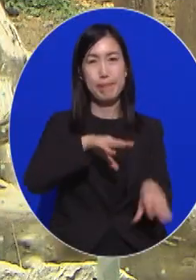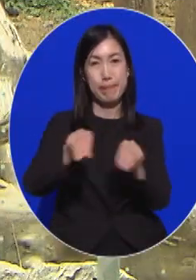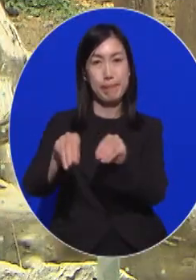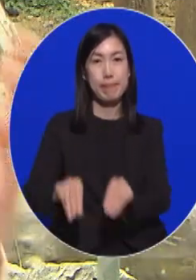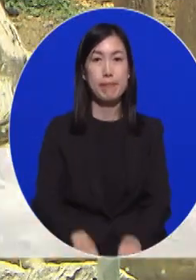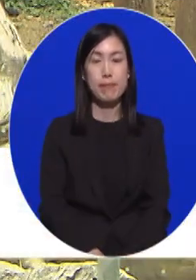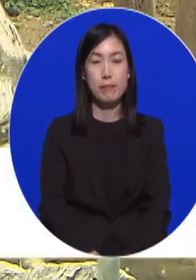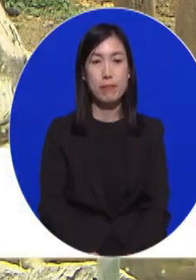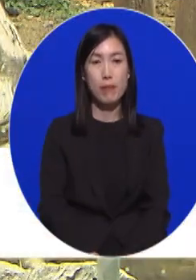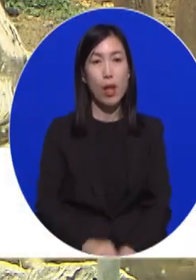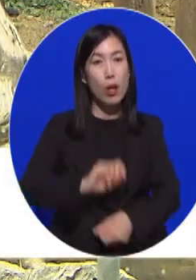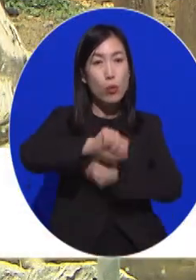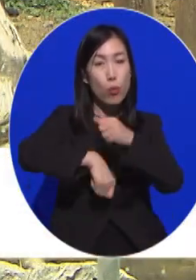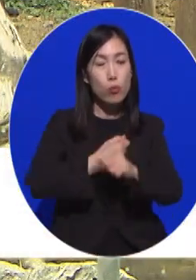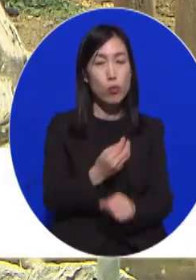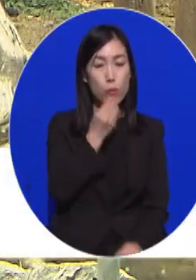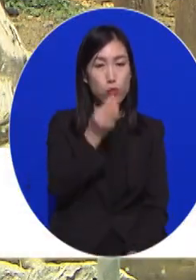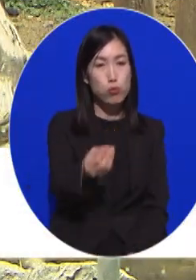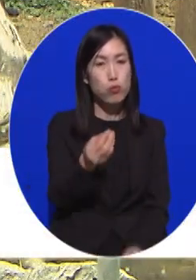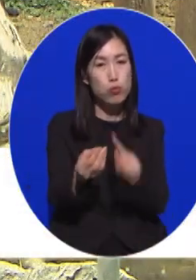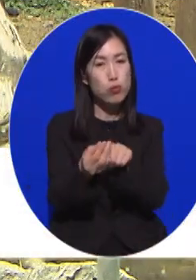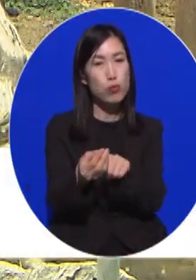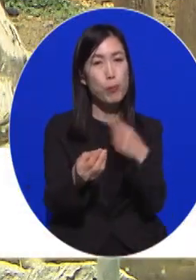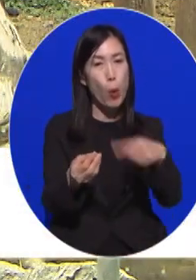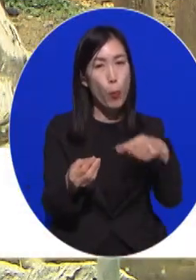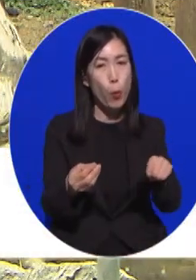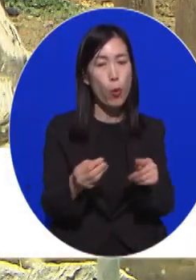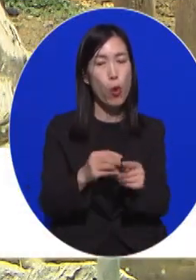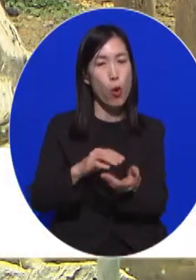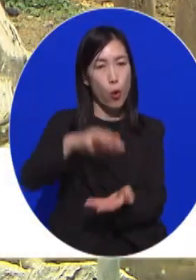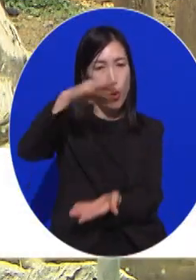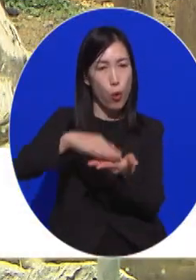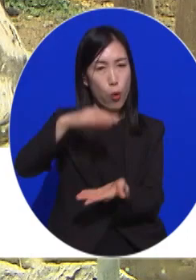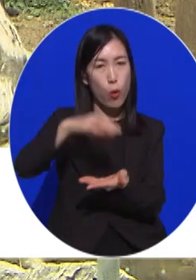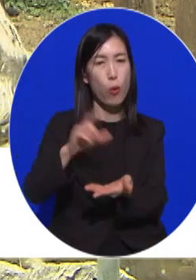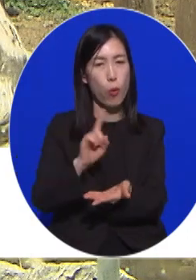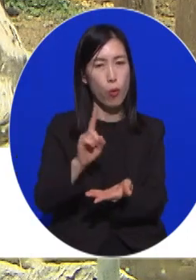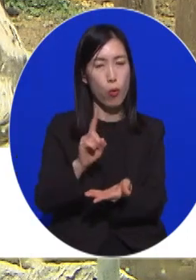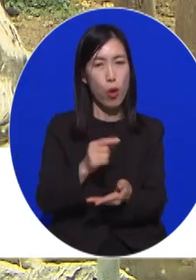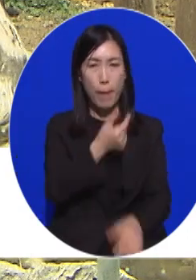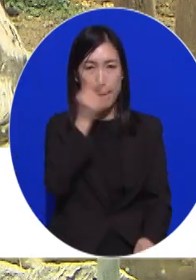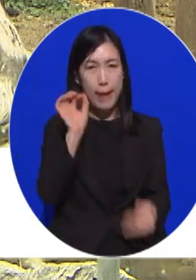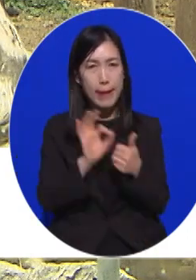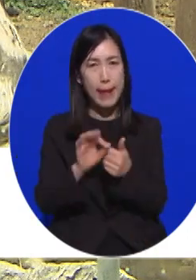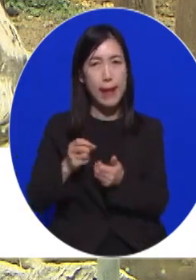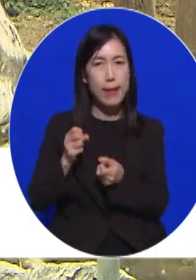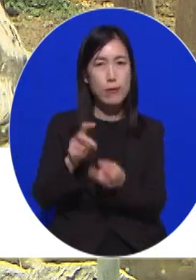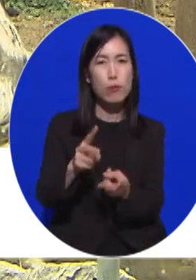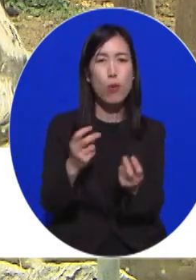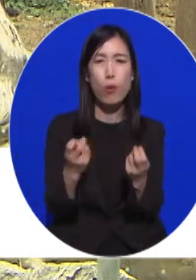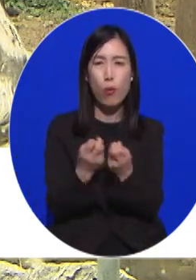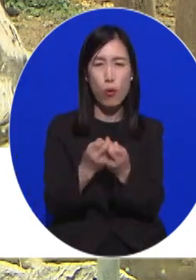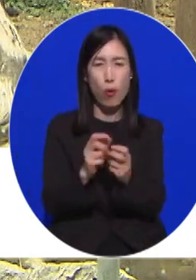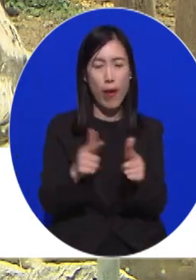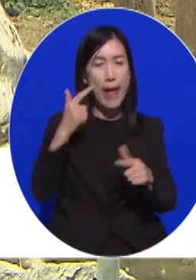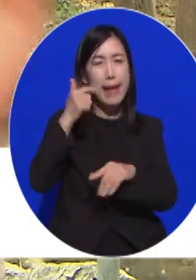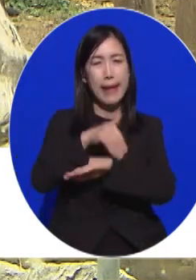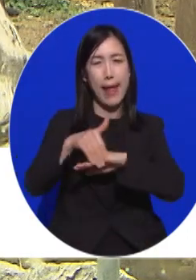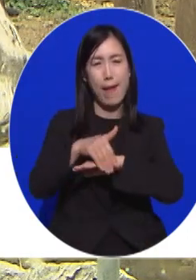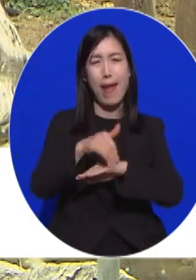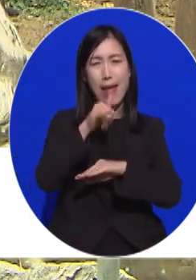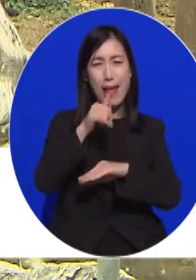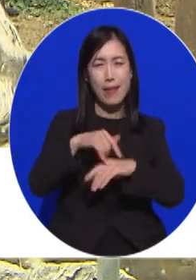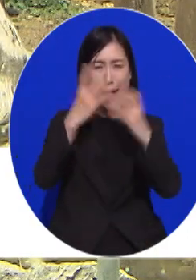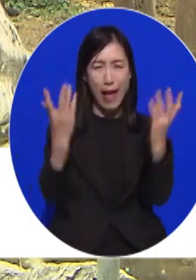얼마만큼의 사료를 쓸 거고 어떤 종류의 사료가 들어갈 거고 부족분은 따로 사료를 어떻게 제급 할 건지 이런